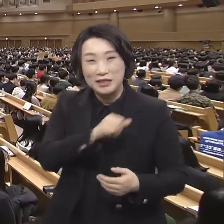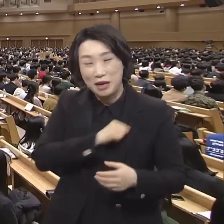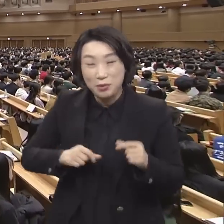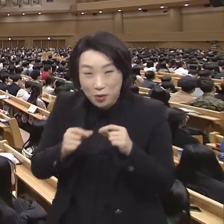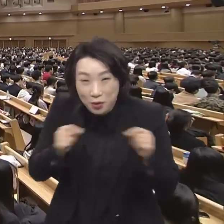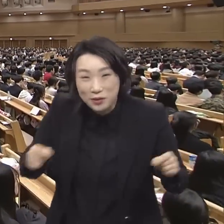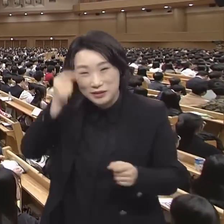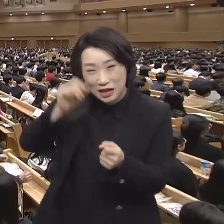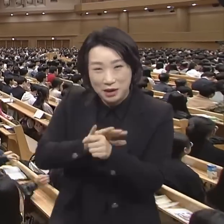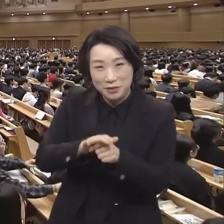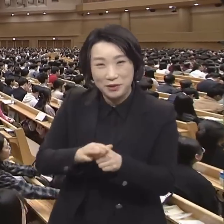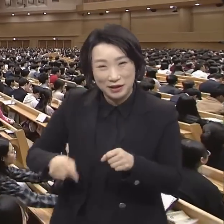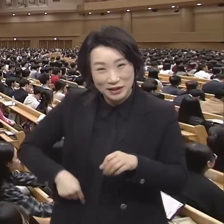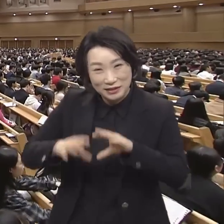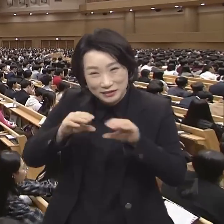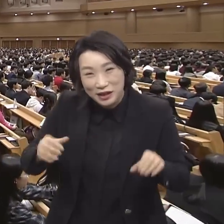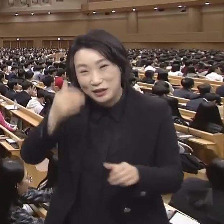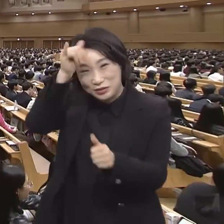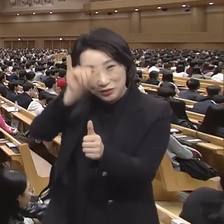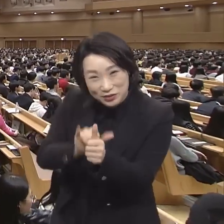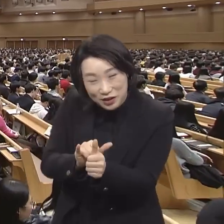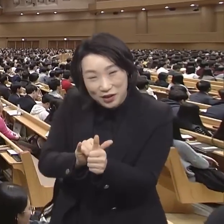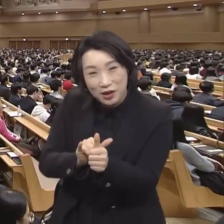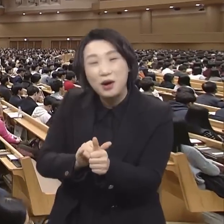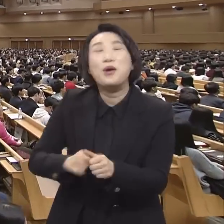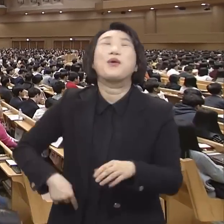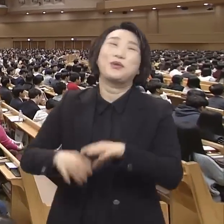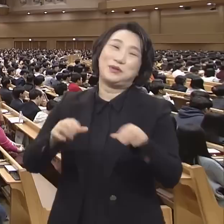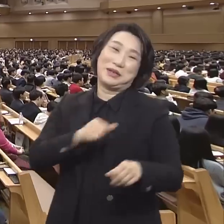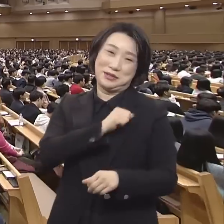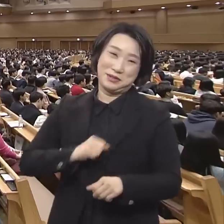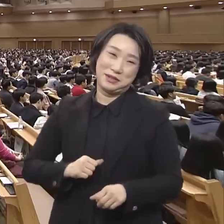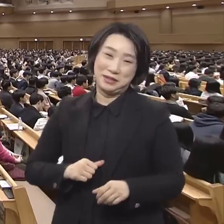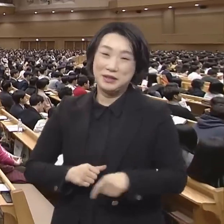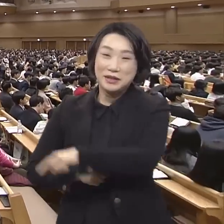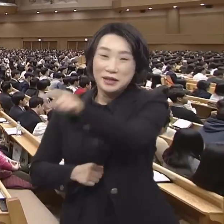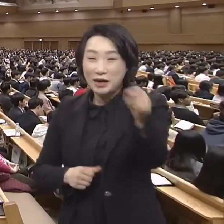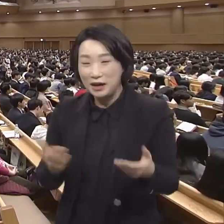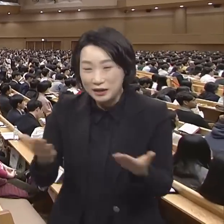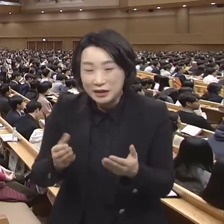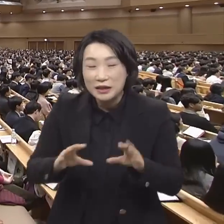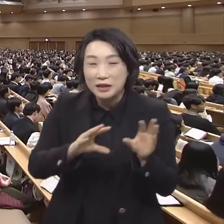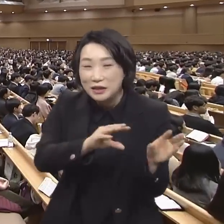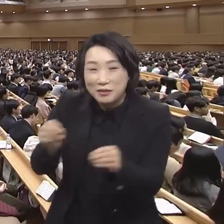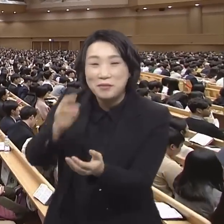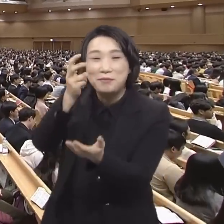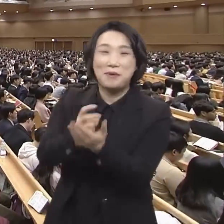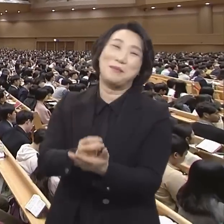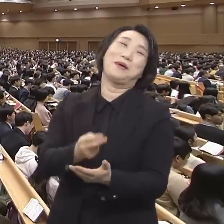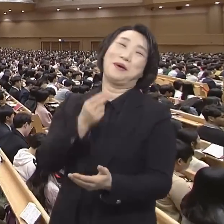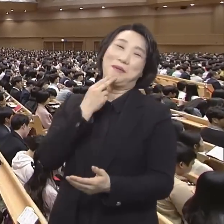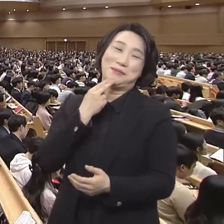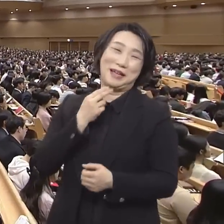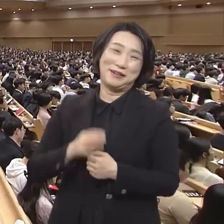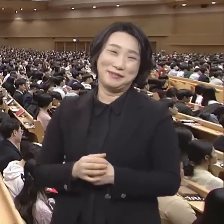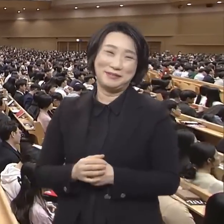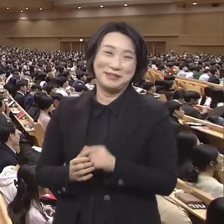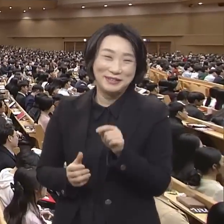참음과 자비와 양선과 충성과 온유와 절제니 이 같은 것을 금지할 법이